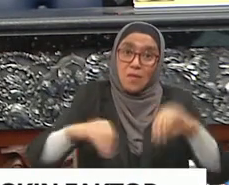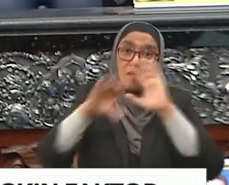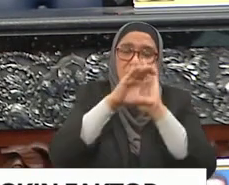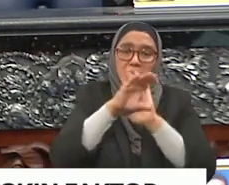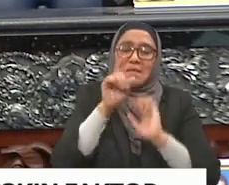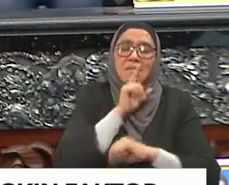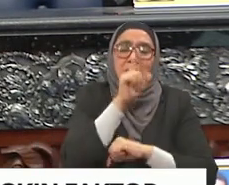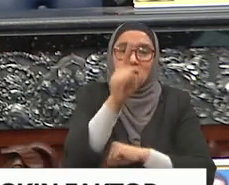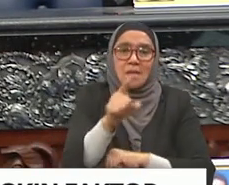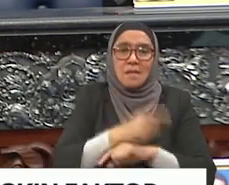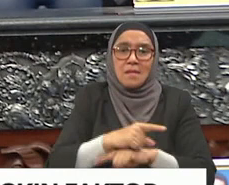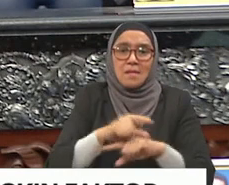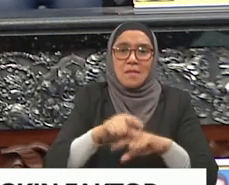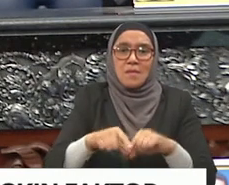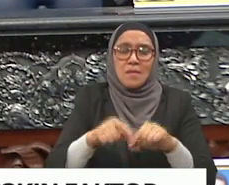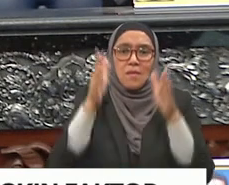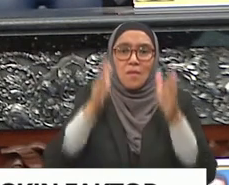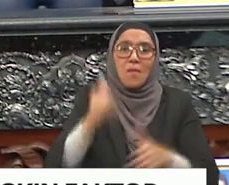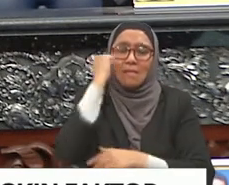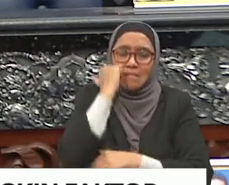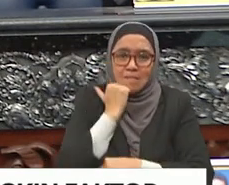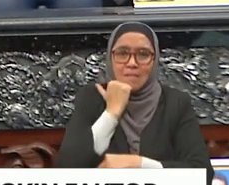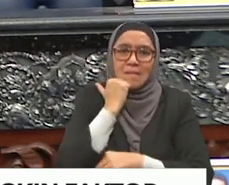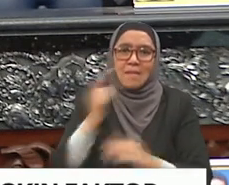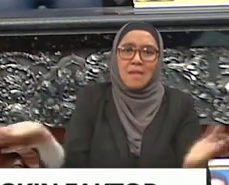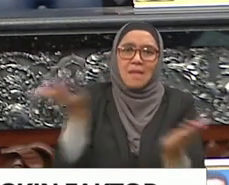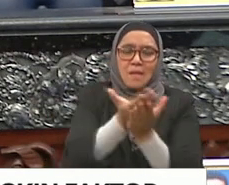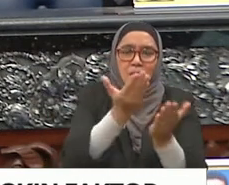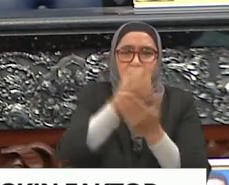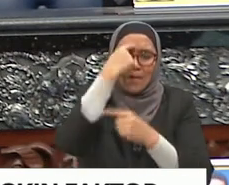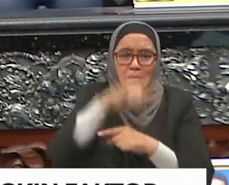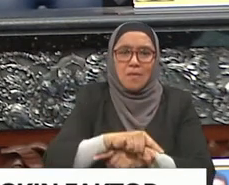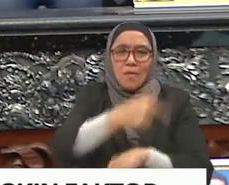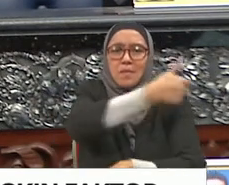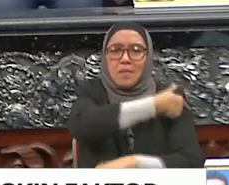penggalak pada bulan ini juga. Dan yang ketiga, kita juga melihat